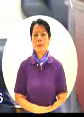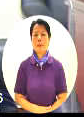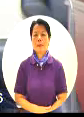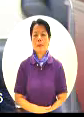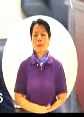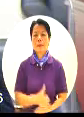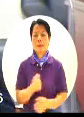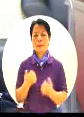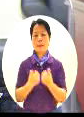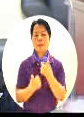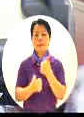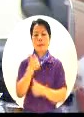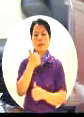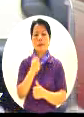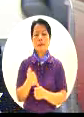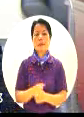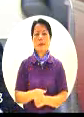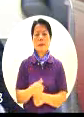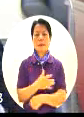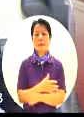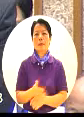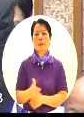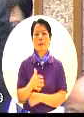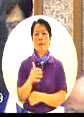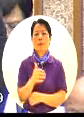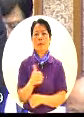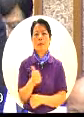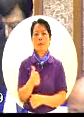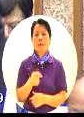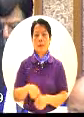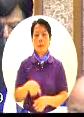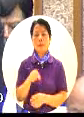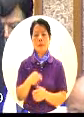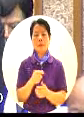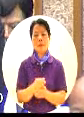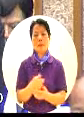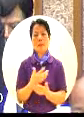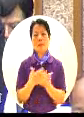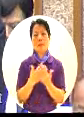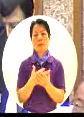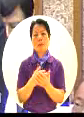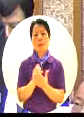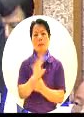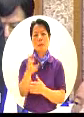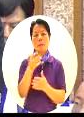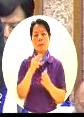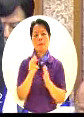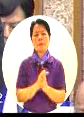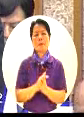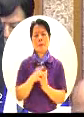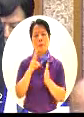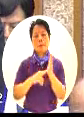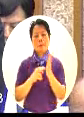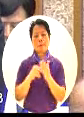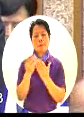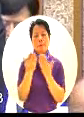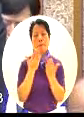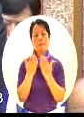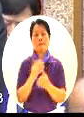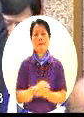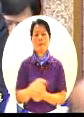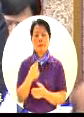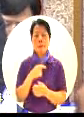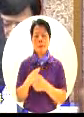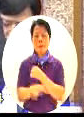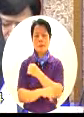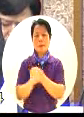多谢局长，多谢郑议员哈。我想，其实庄议员这一边的表格其实讲得很清楚哈，就是说，基本上